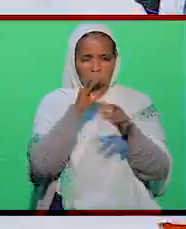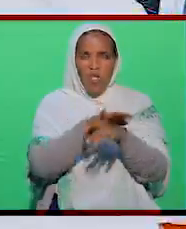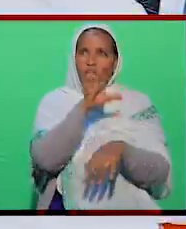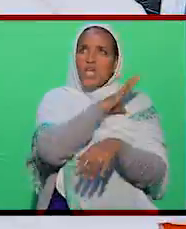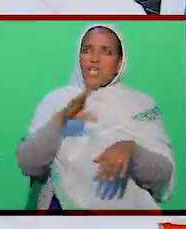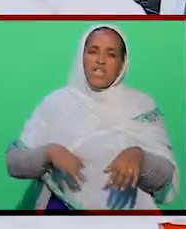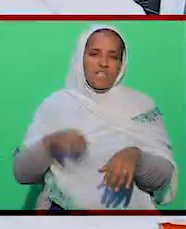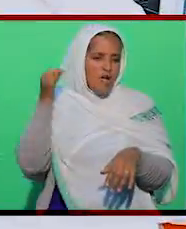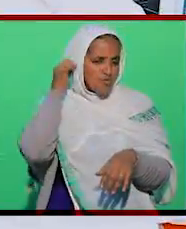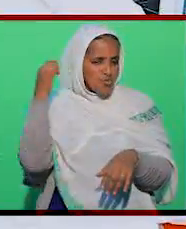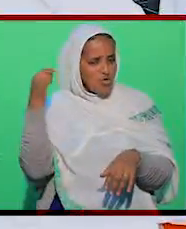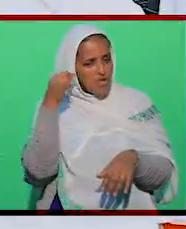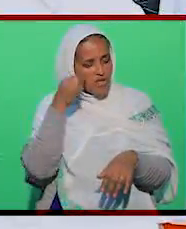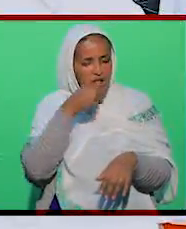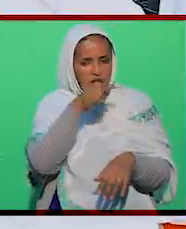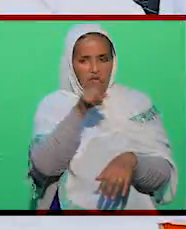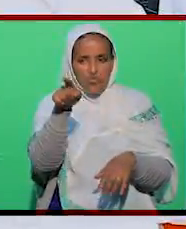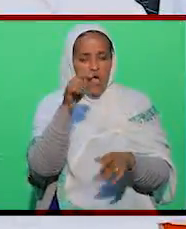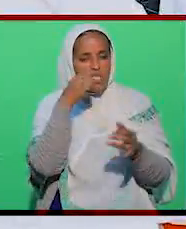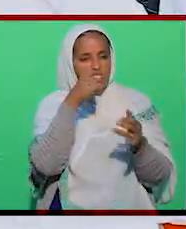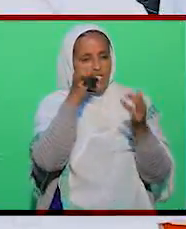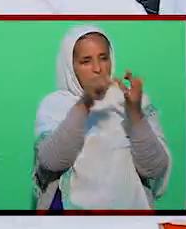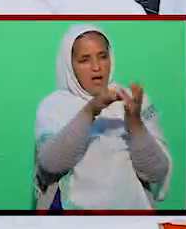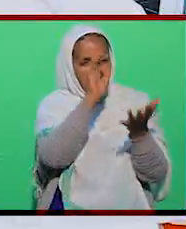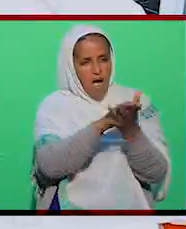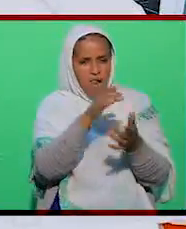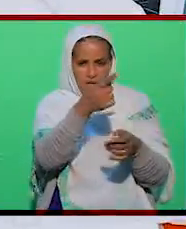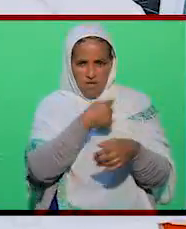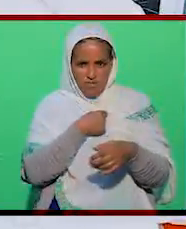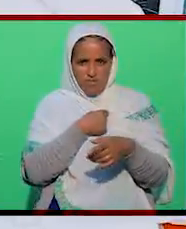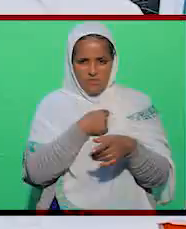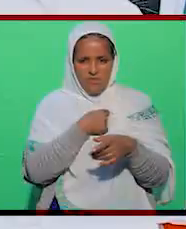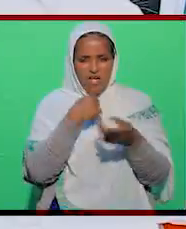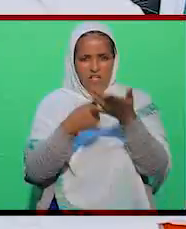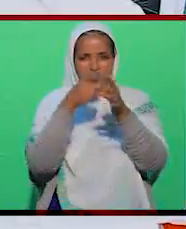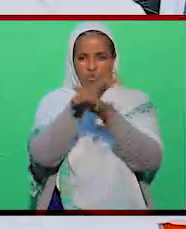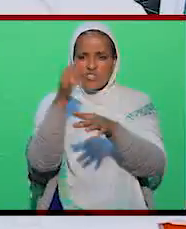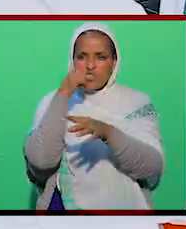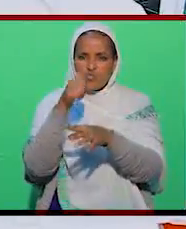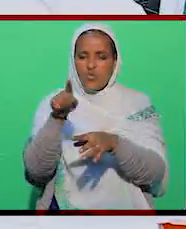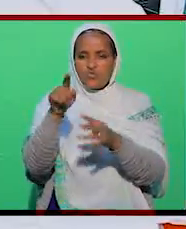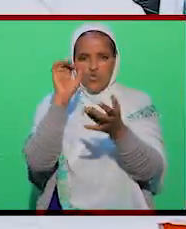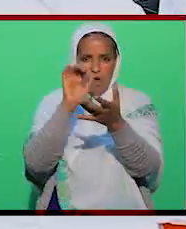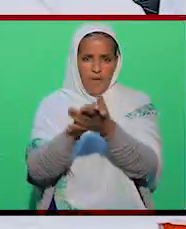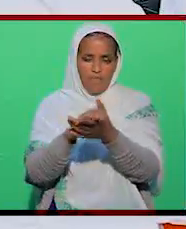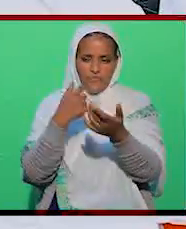ተከታትሎ ቅድም እያስተማርኩ እያለሁ ጌታ በጆሮ የመጥቶ ሹክ አለኝ፣ እሷ ለአንተ የተዘጋጀህ ናት አለኝ አለ። ከዚያ ይዛው ሄደች። እሱ ባለ